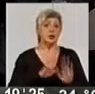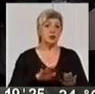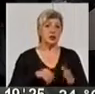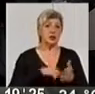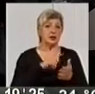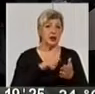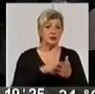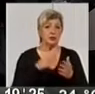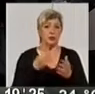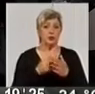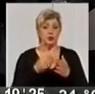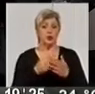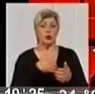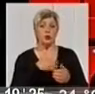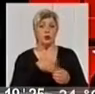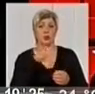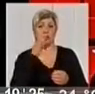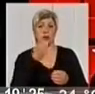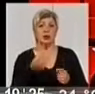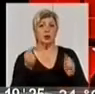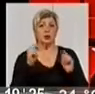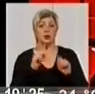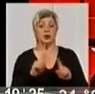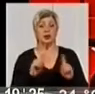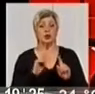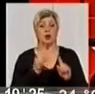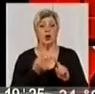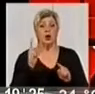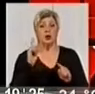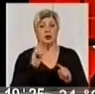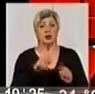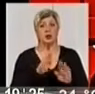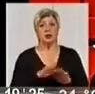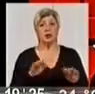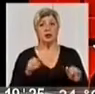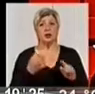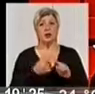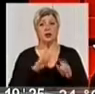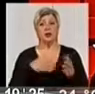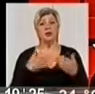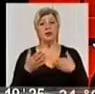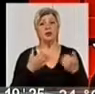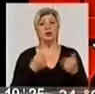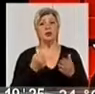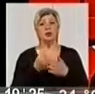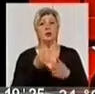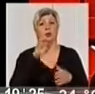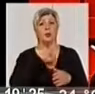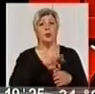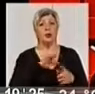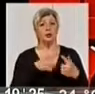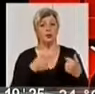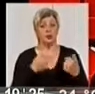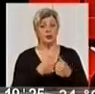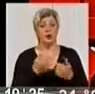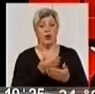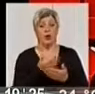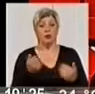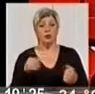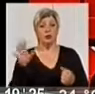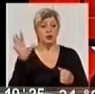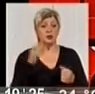Хочу сказати про те, що ці діти, які відносяться до пільгових категорій, вони всі сьогодні